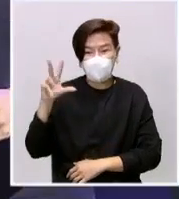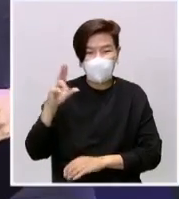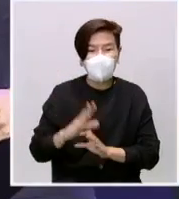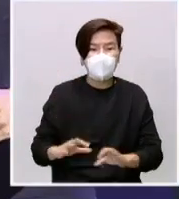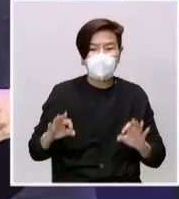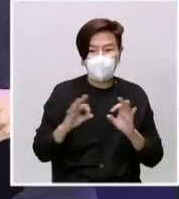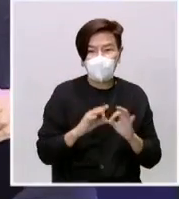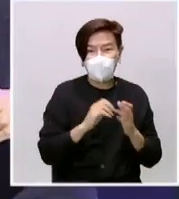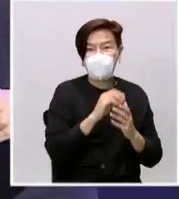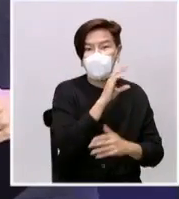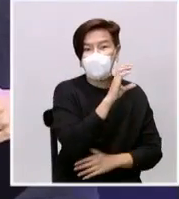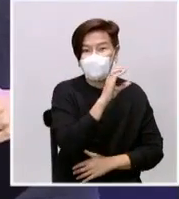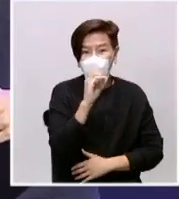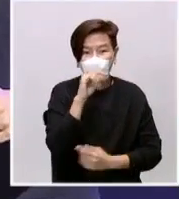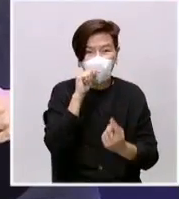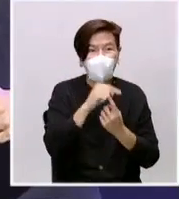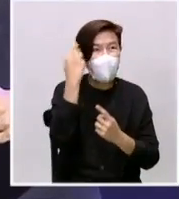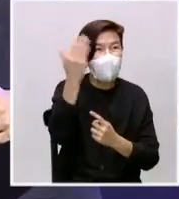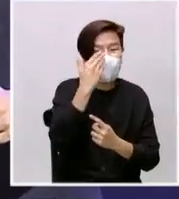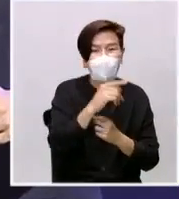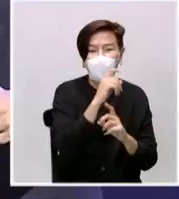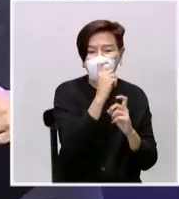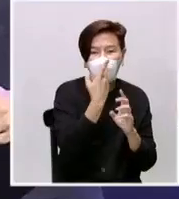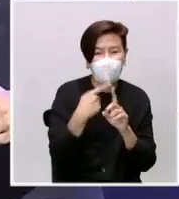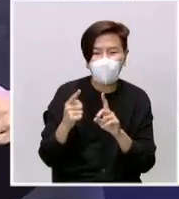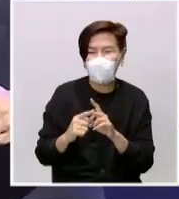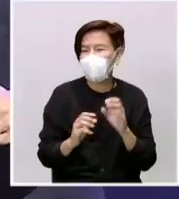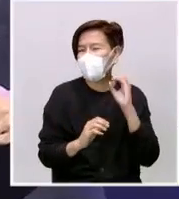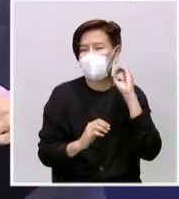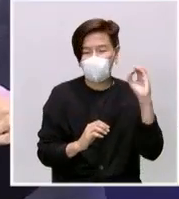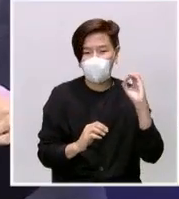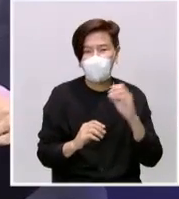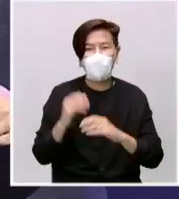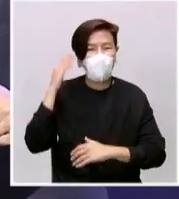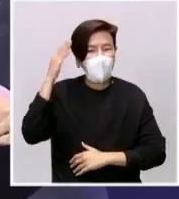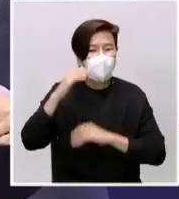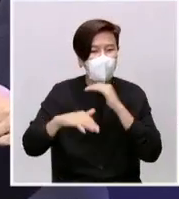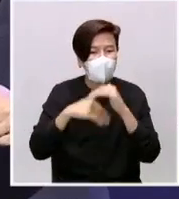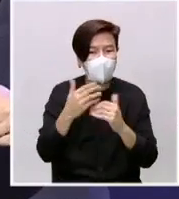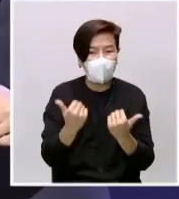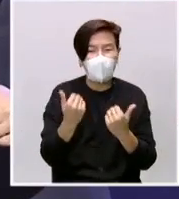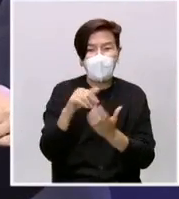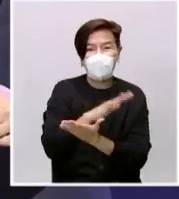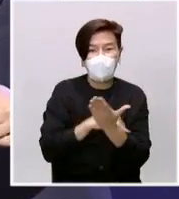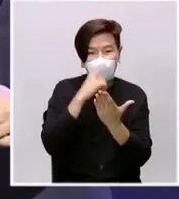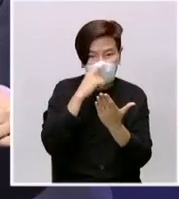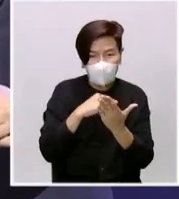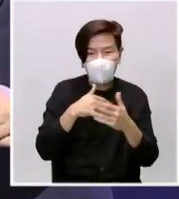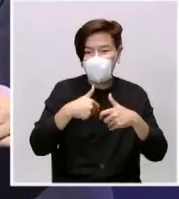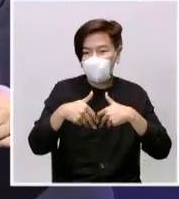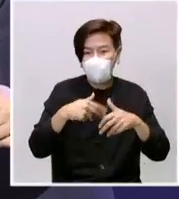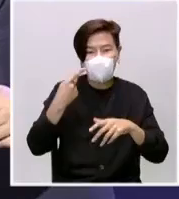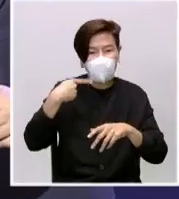ประเทศที่เครือ CP เข้าไปลงทุนรวมถึงประโยชน์ต่อประชาชนในทุกประเทศเครือ CP จะดำเนินงาน